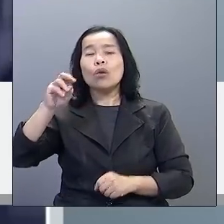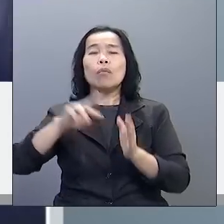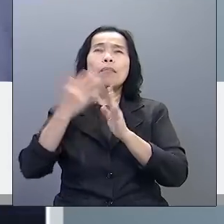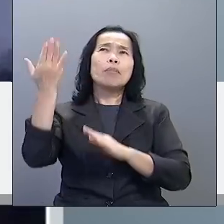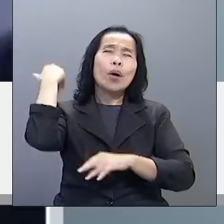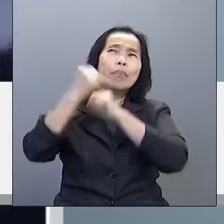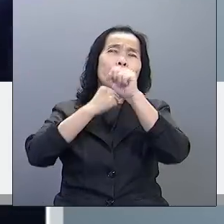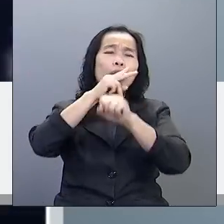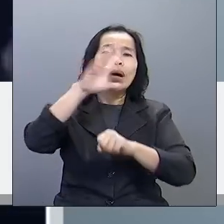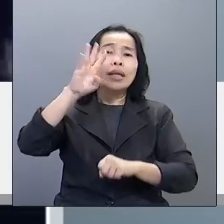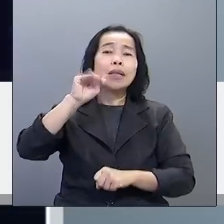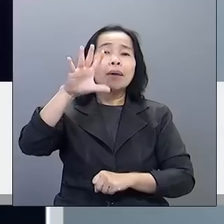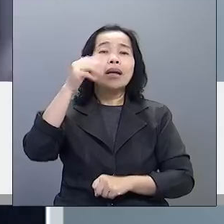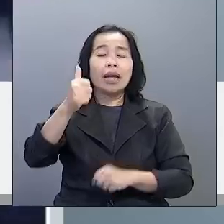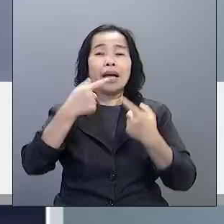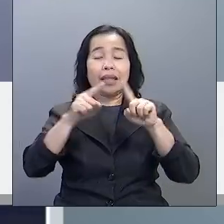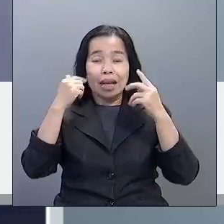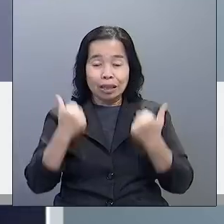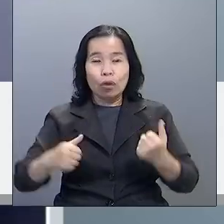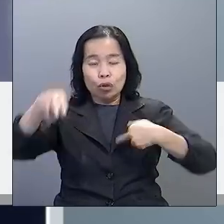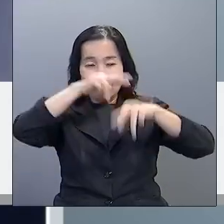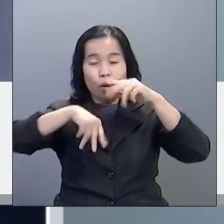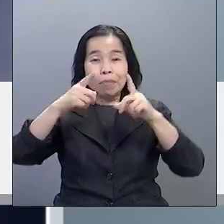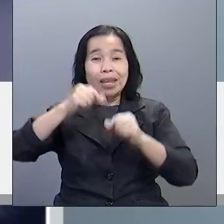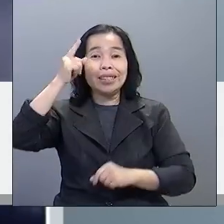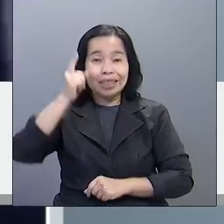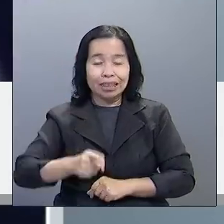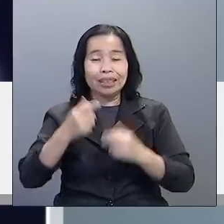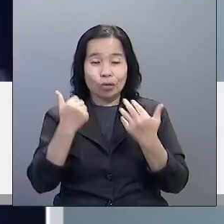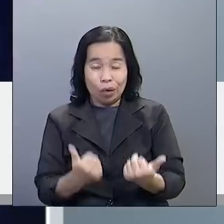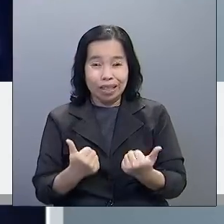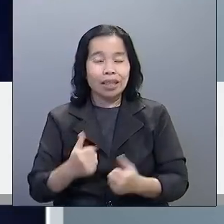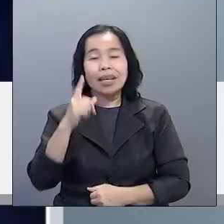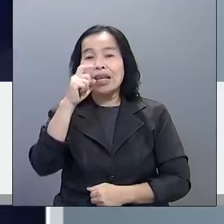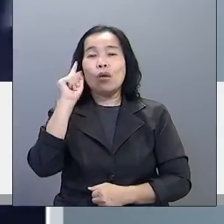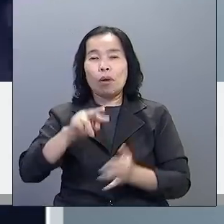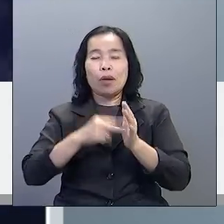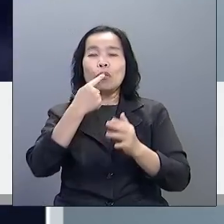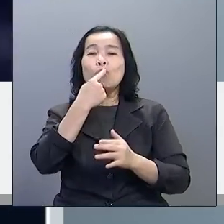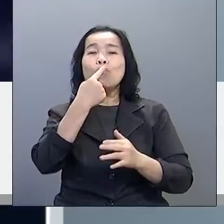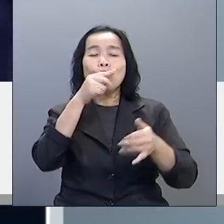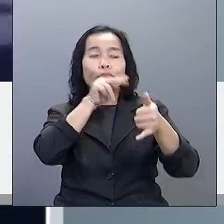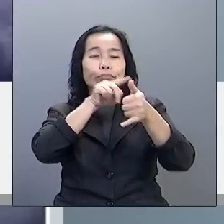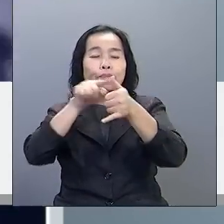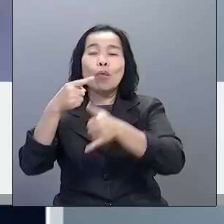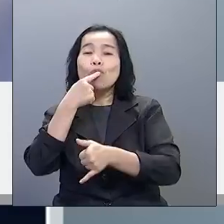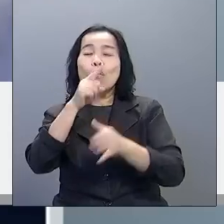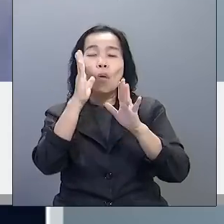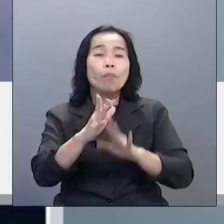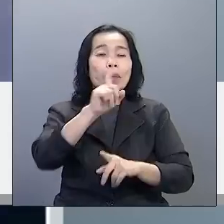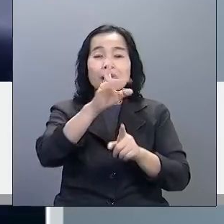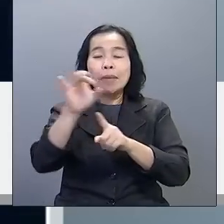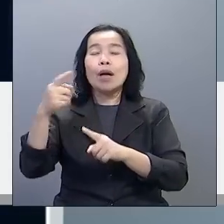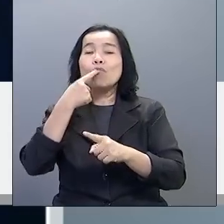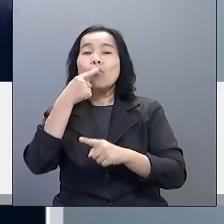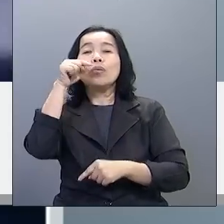2545ดังนั้นการจะตรวจสอบข้อเท็จจริงของเหตุการณ์ที่เกิดขึ้นจึงต้องอาศัยปากคำของผู้ที่รอดชีวิตมาประกอบนั่นเ